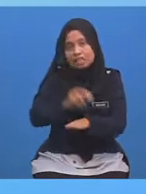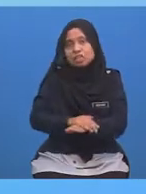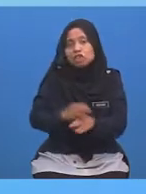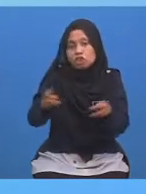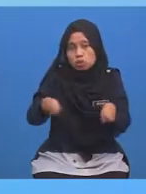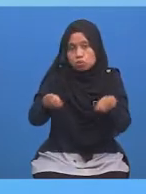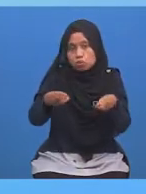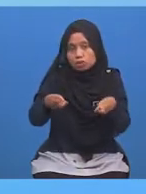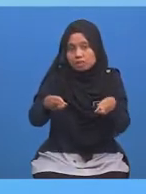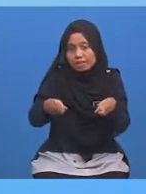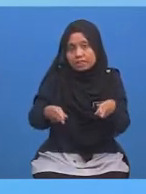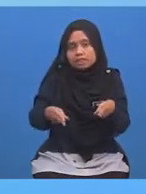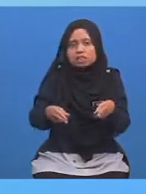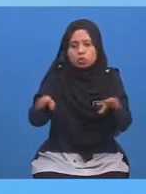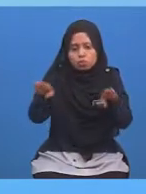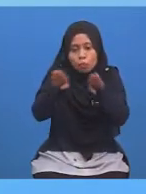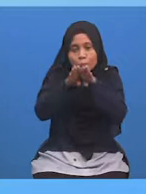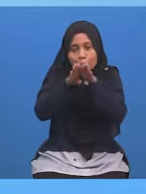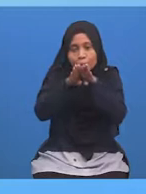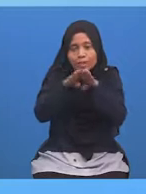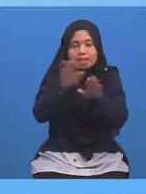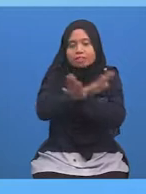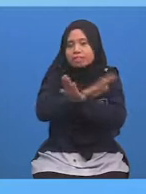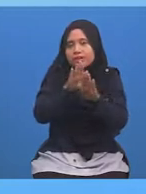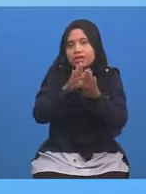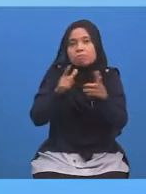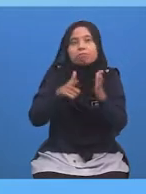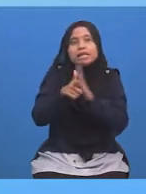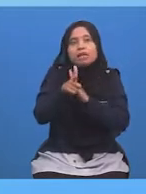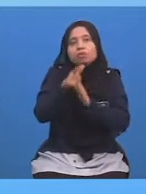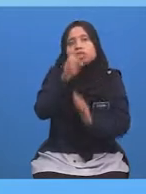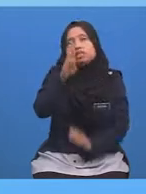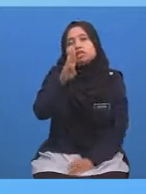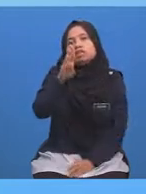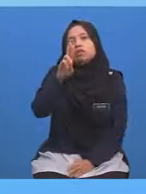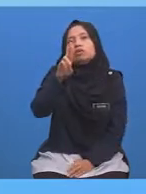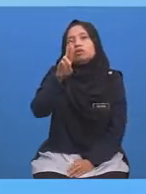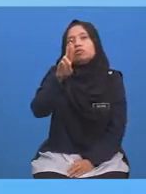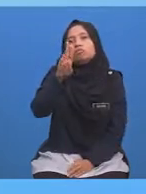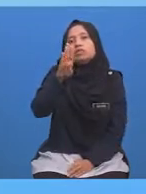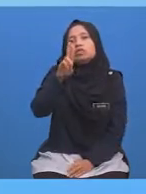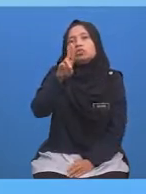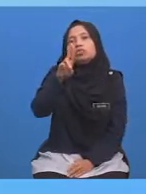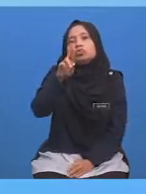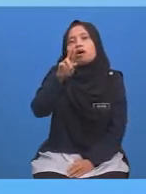diurusniagakan secara tertutup, iaitu tidak melalui Bursa Malaysia.